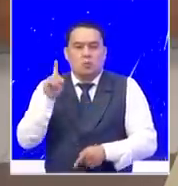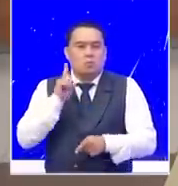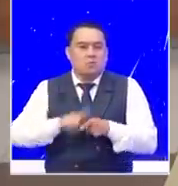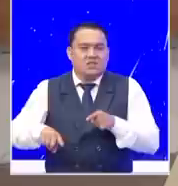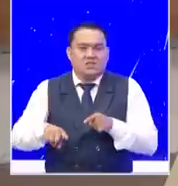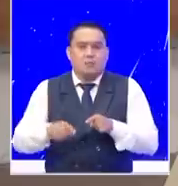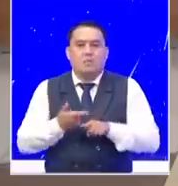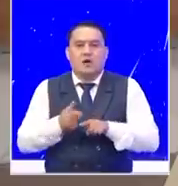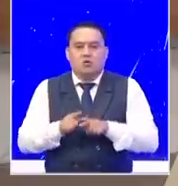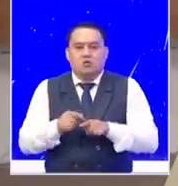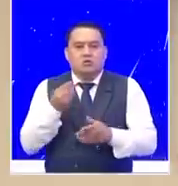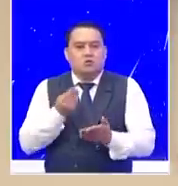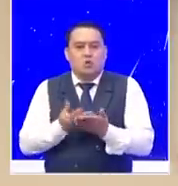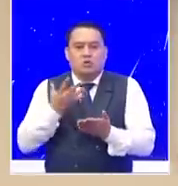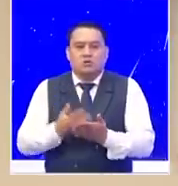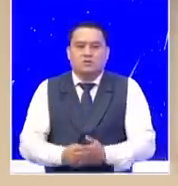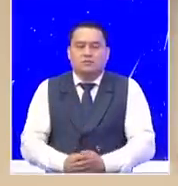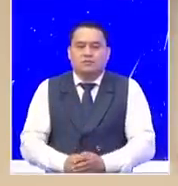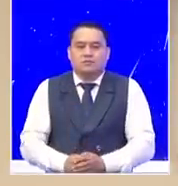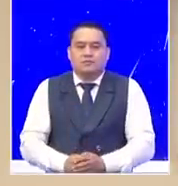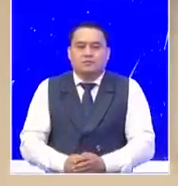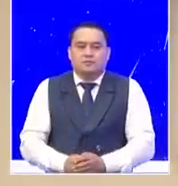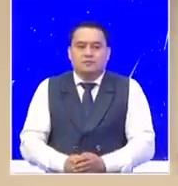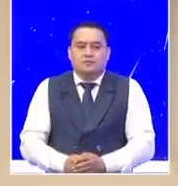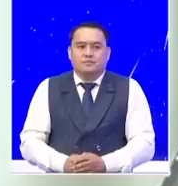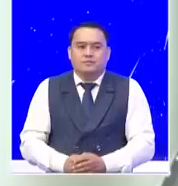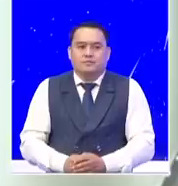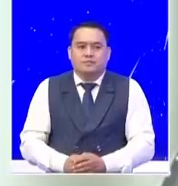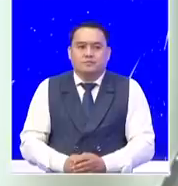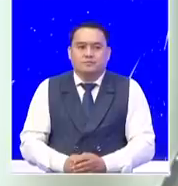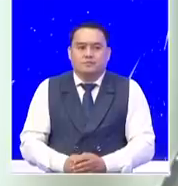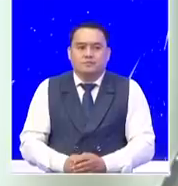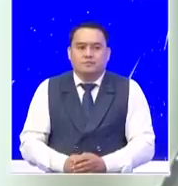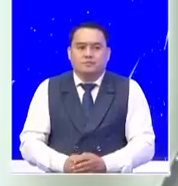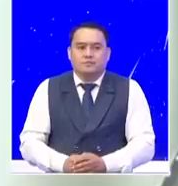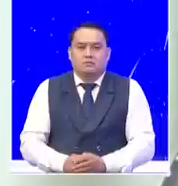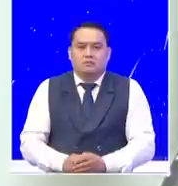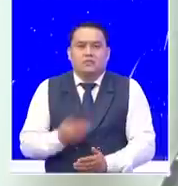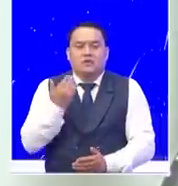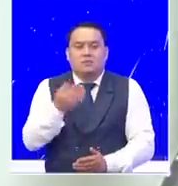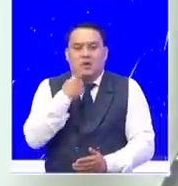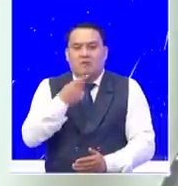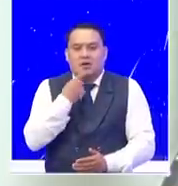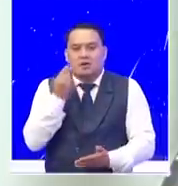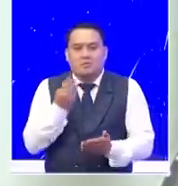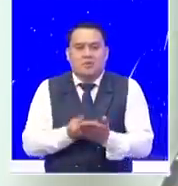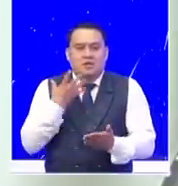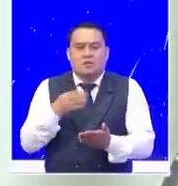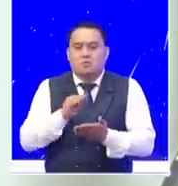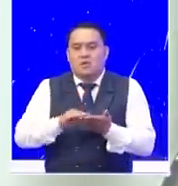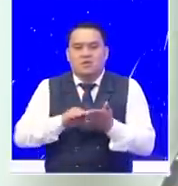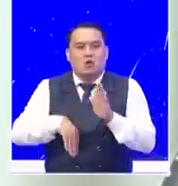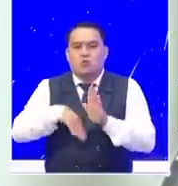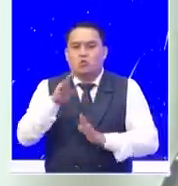быстротечно и потому очень драгоценно». Бейсен Абаевич не говорил мне: ты должен стать оперативнее, ты должен там писать тексты